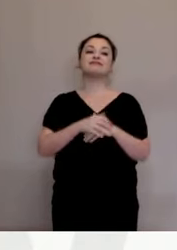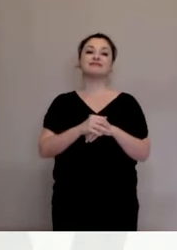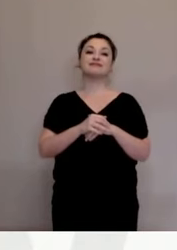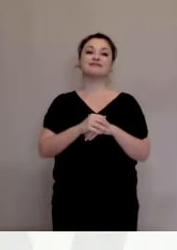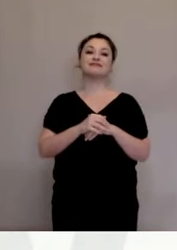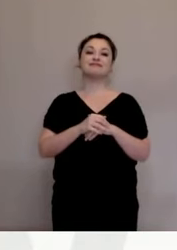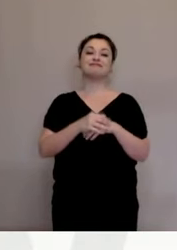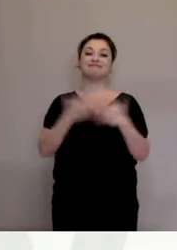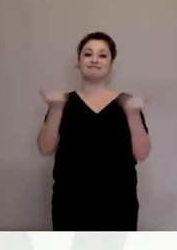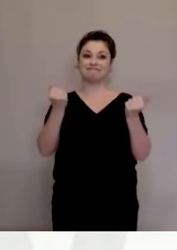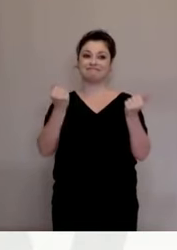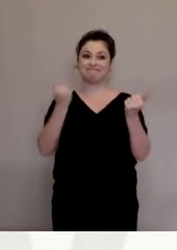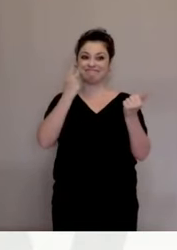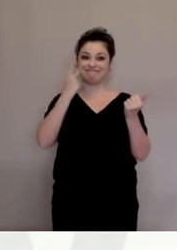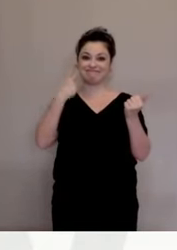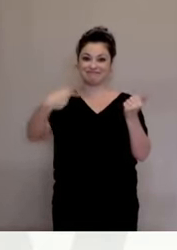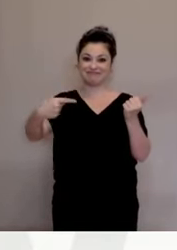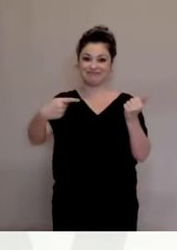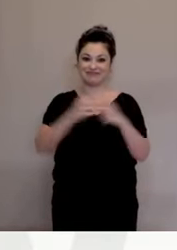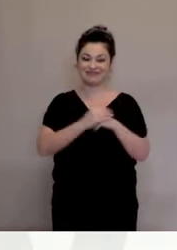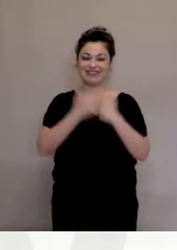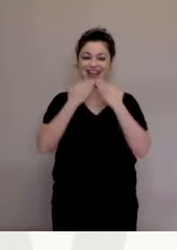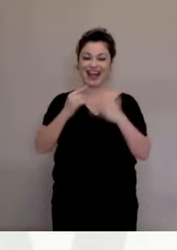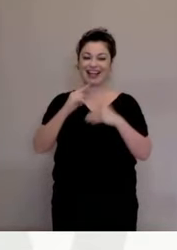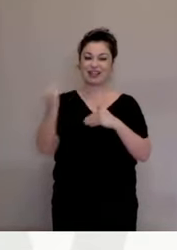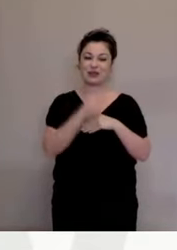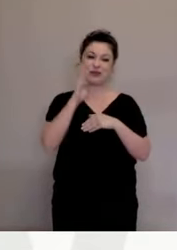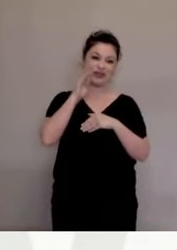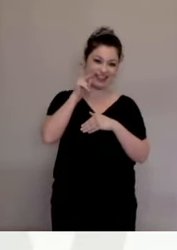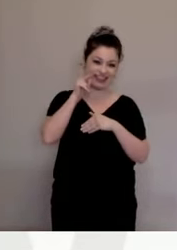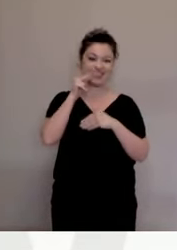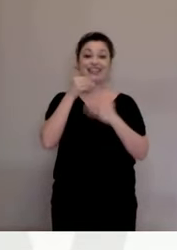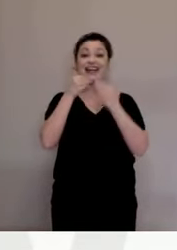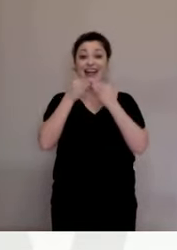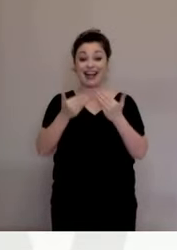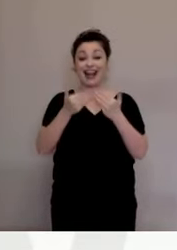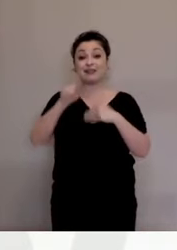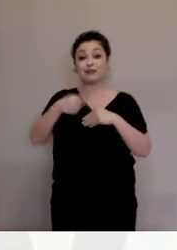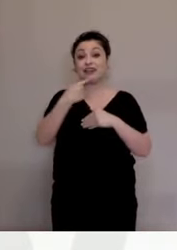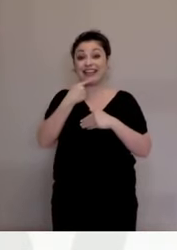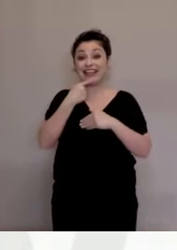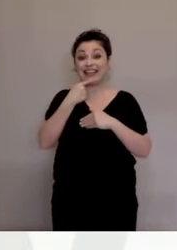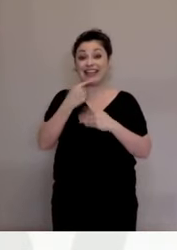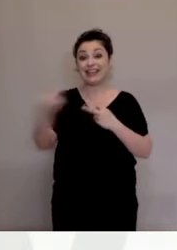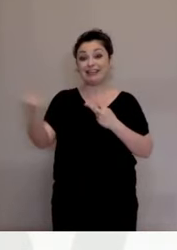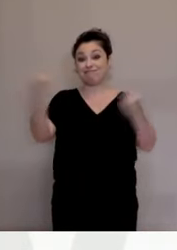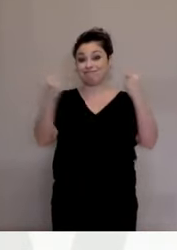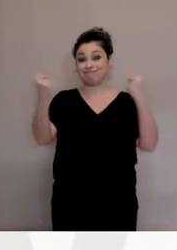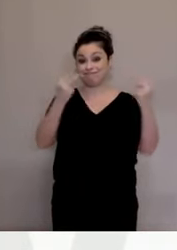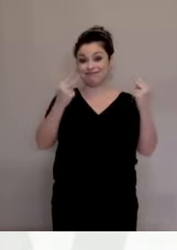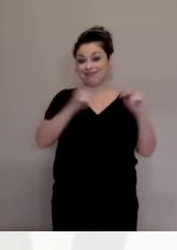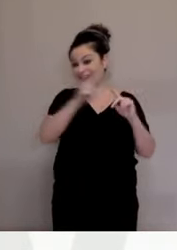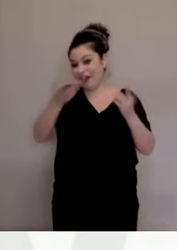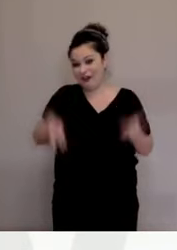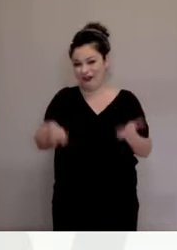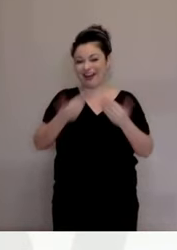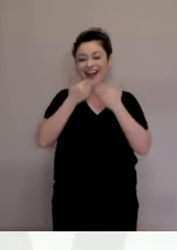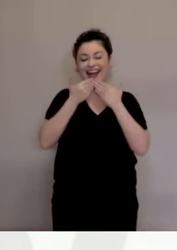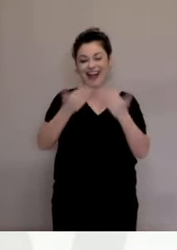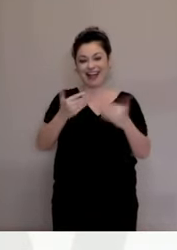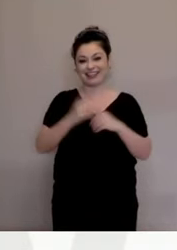Alla prossima, grazie davvero, grazie a tutti e a tutte, e anche a chi ci ha seguito fino a quest'ora tarda. Grazie